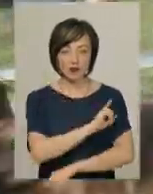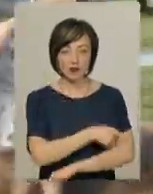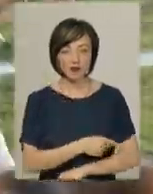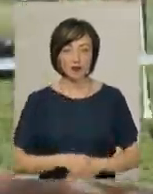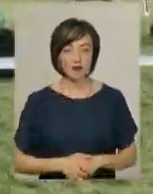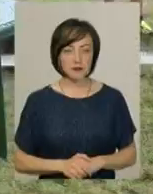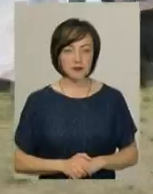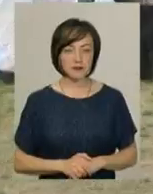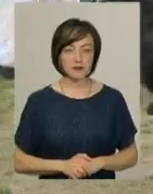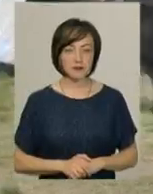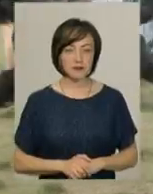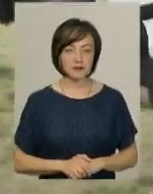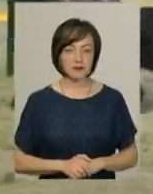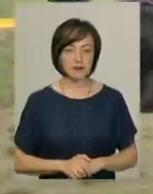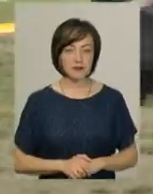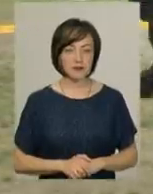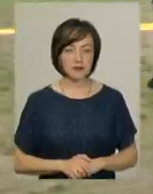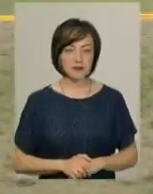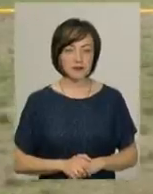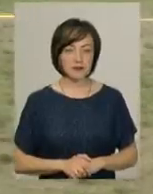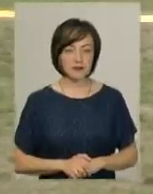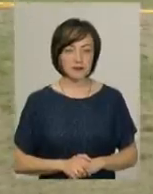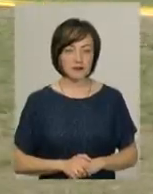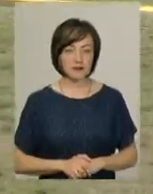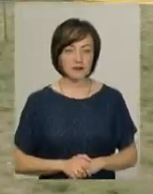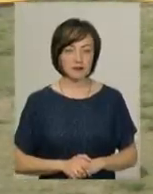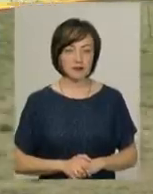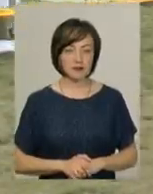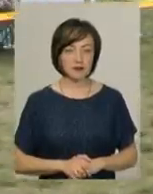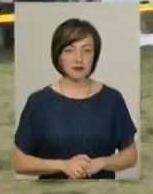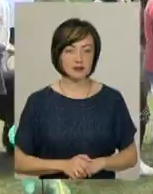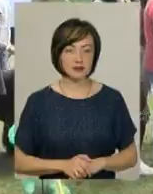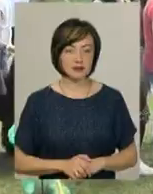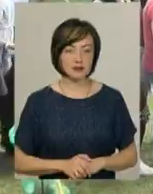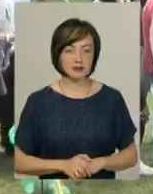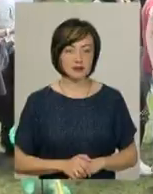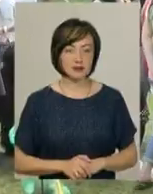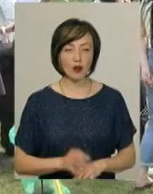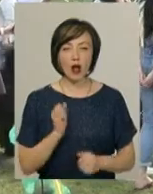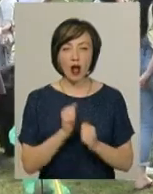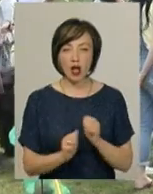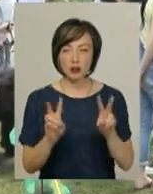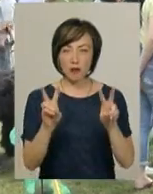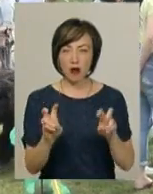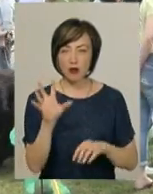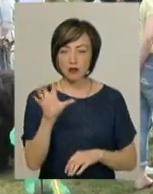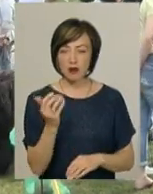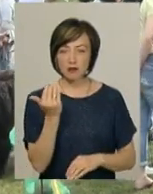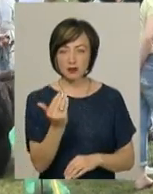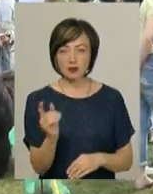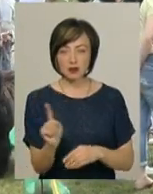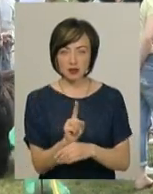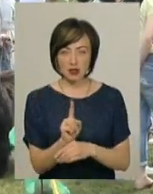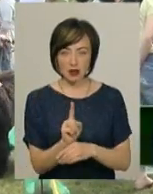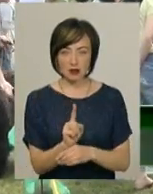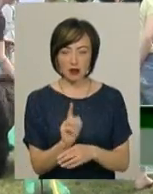– каждую породу существует стандарт, где расписано. Для кожної породи